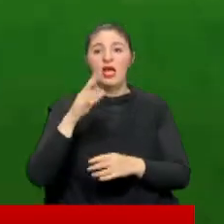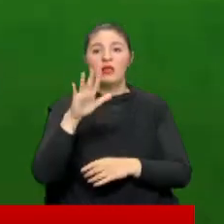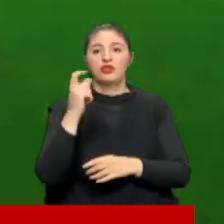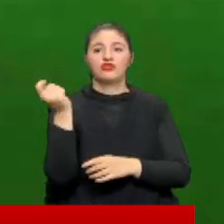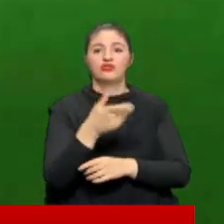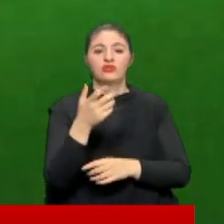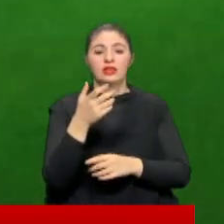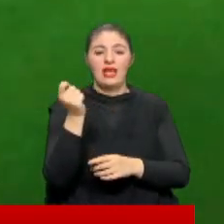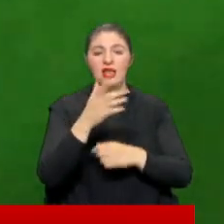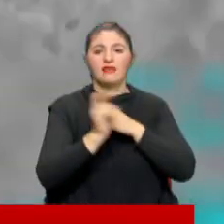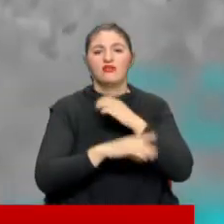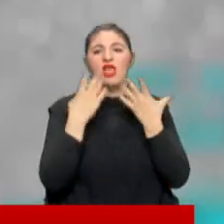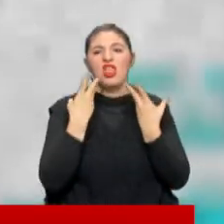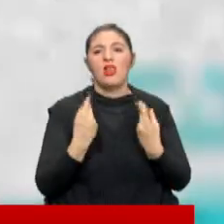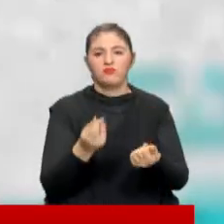getirildi